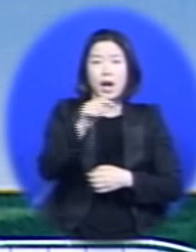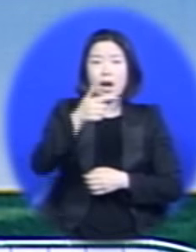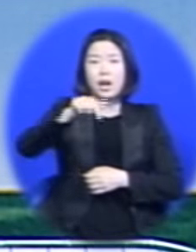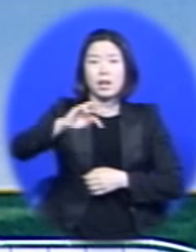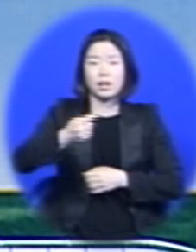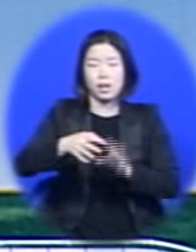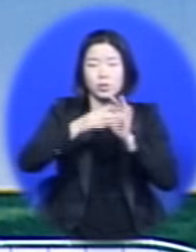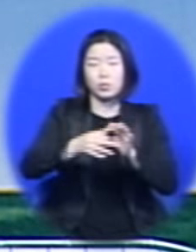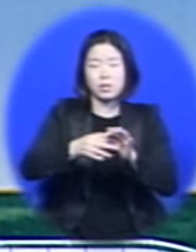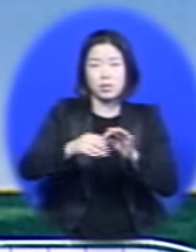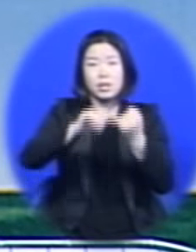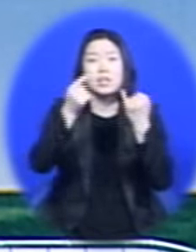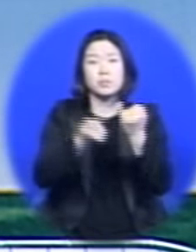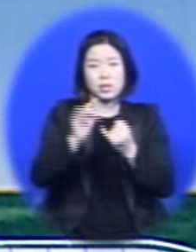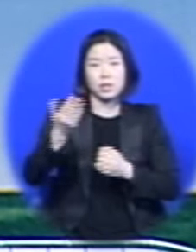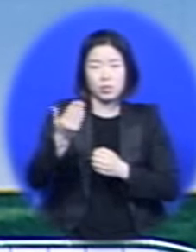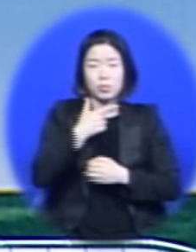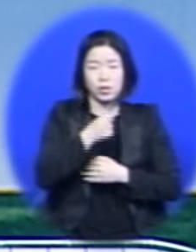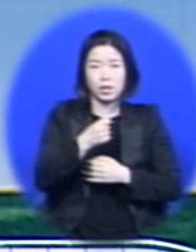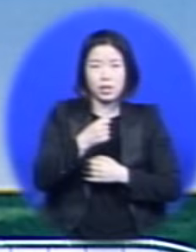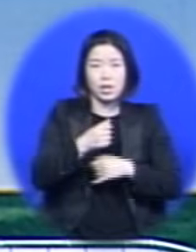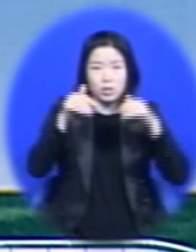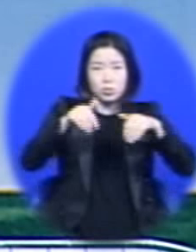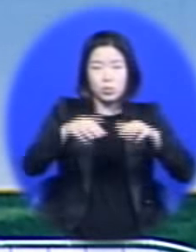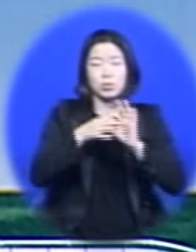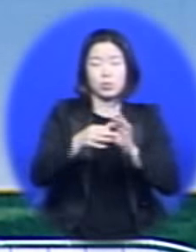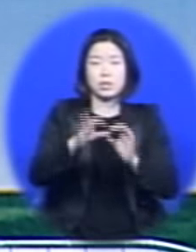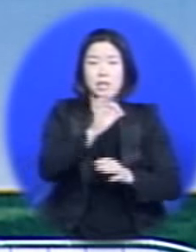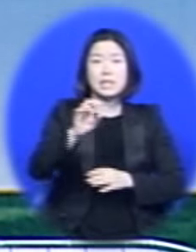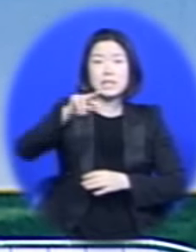되겠다. 그래서 종을 통하여 이스마엘을 낳습니다.